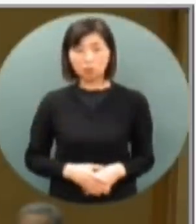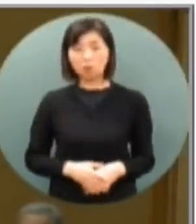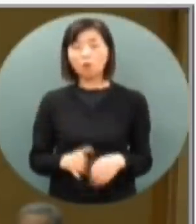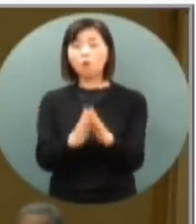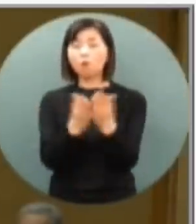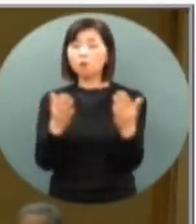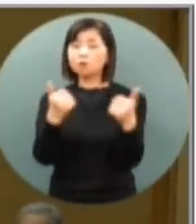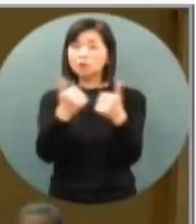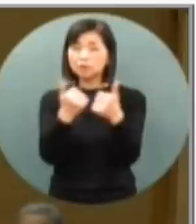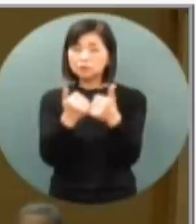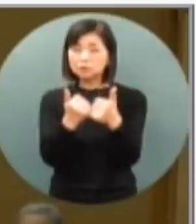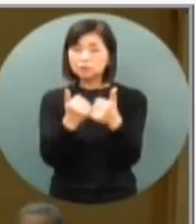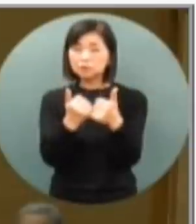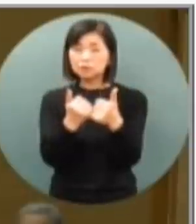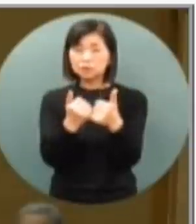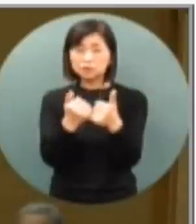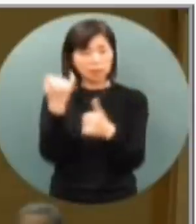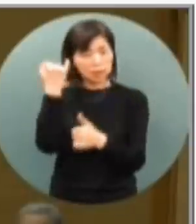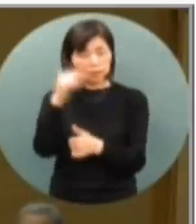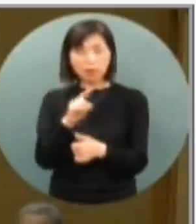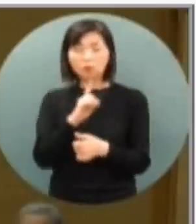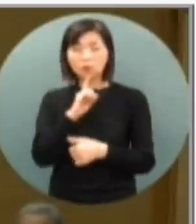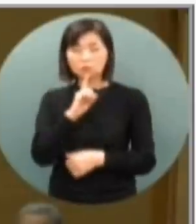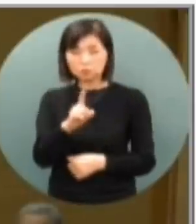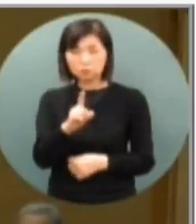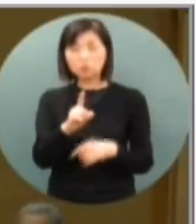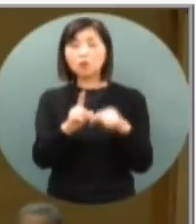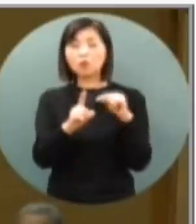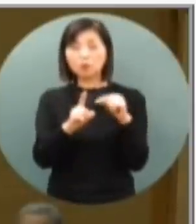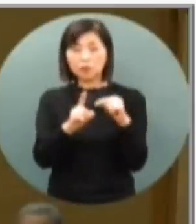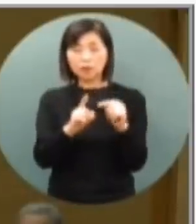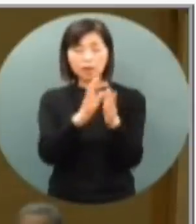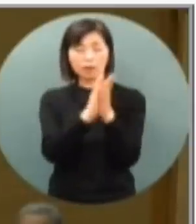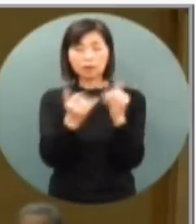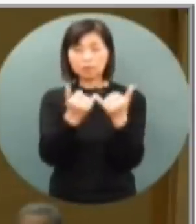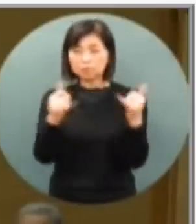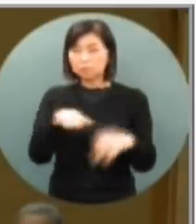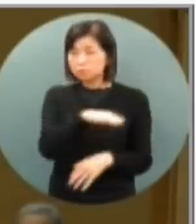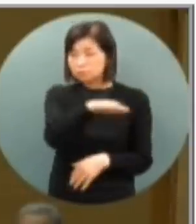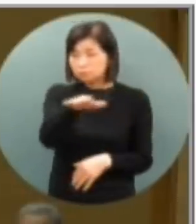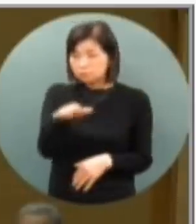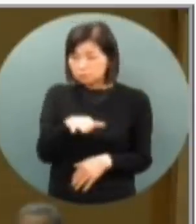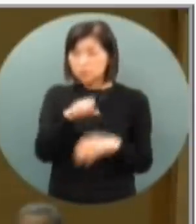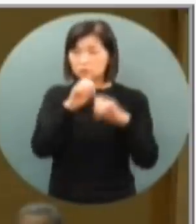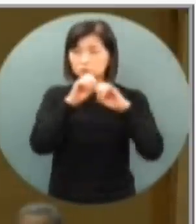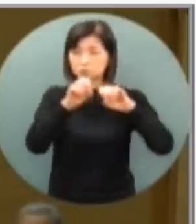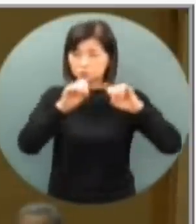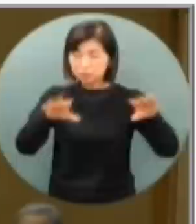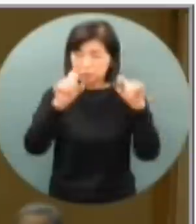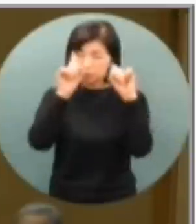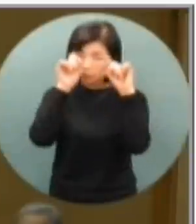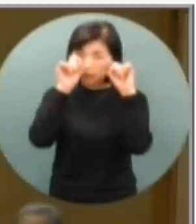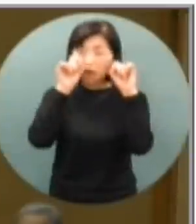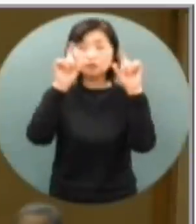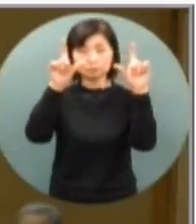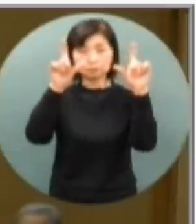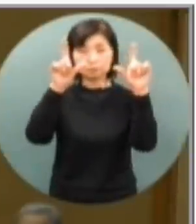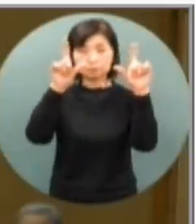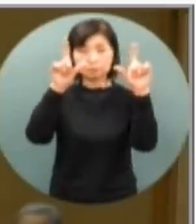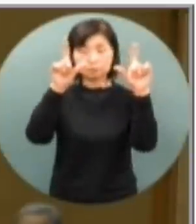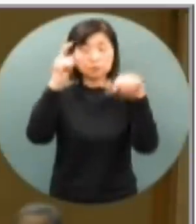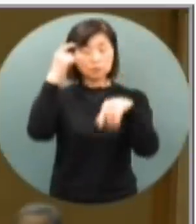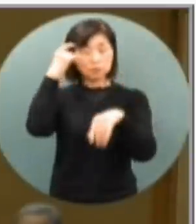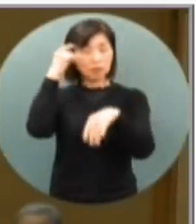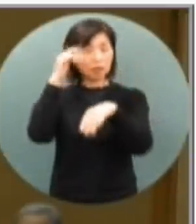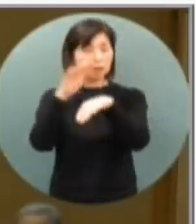言することが、まあ、県民に広く周知あるいは啓発という概念